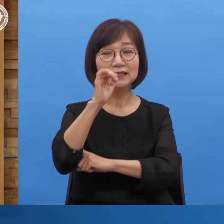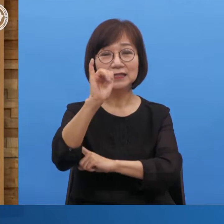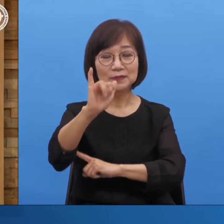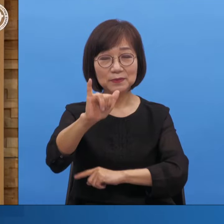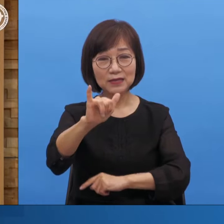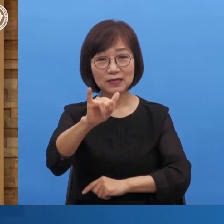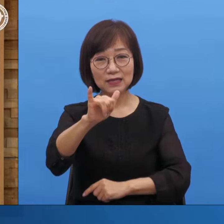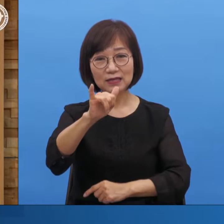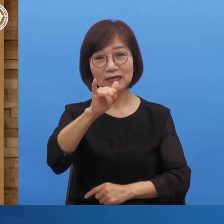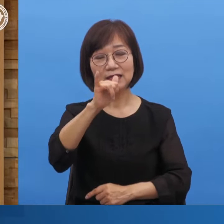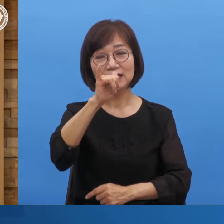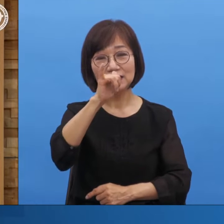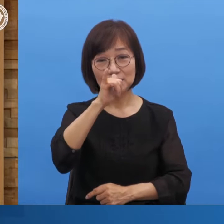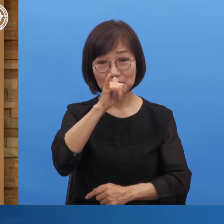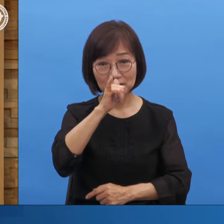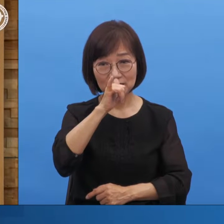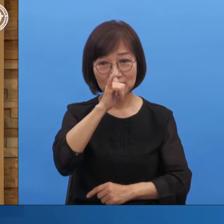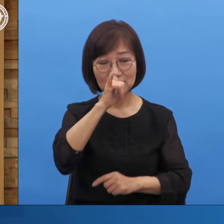말씀이